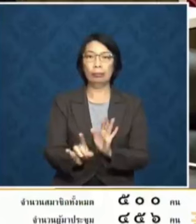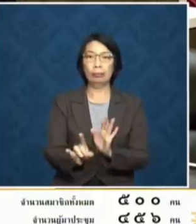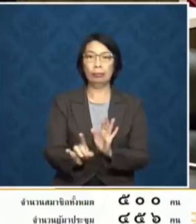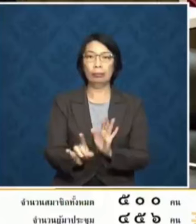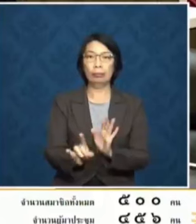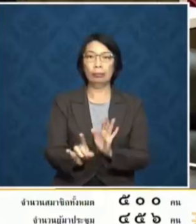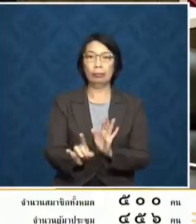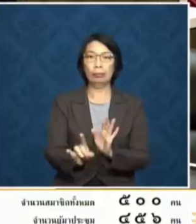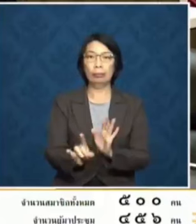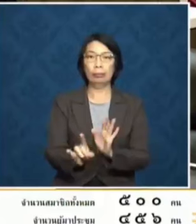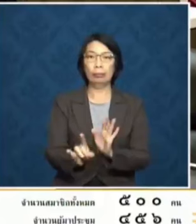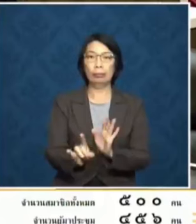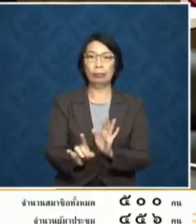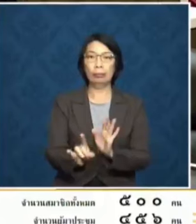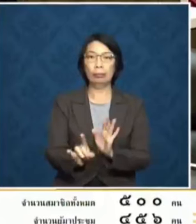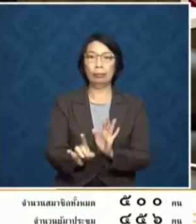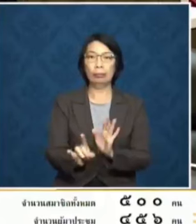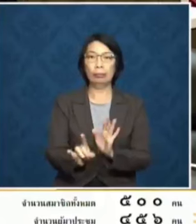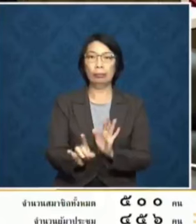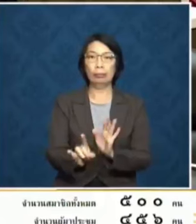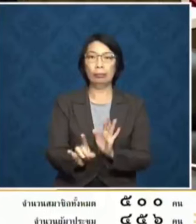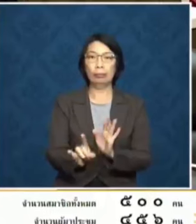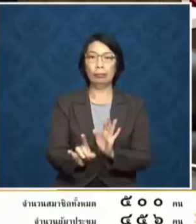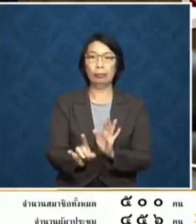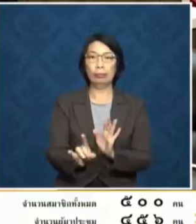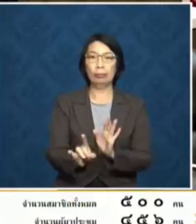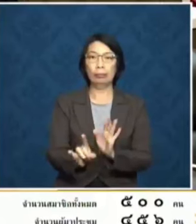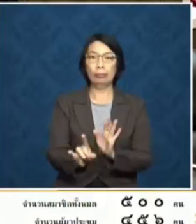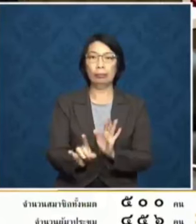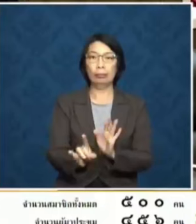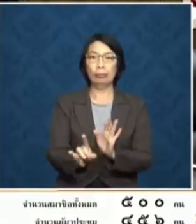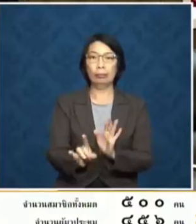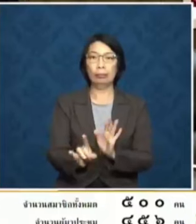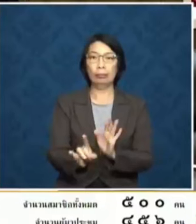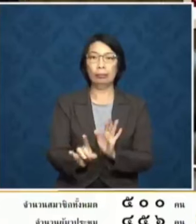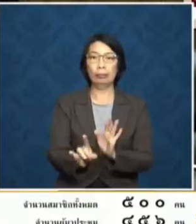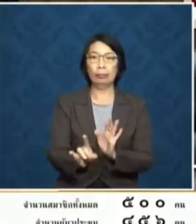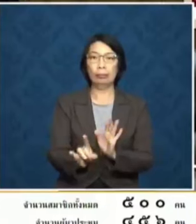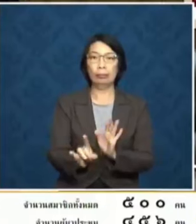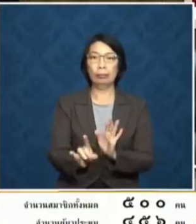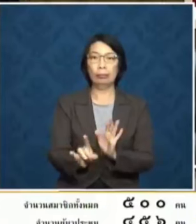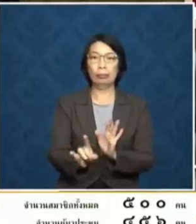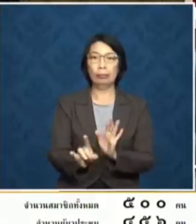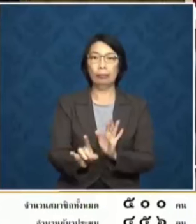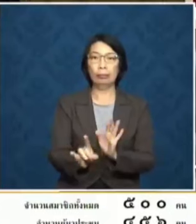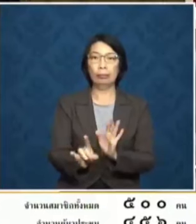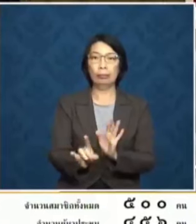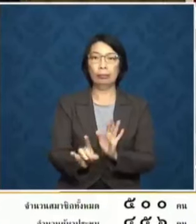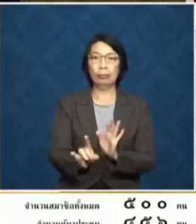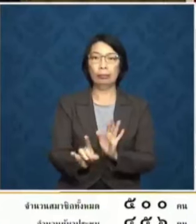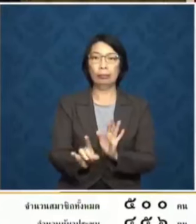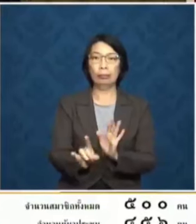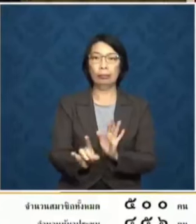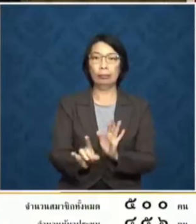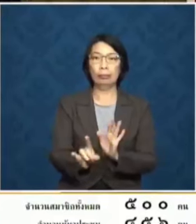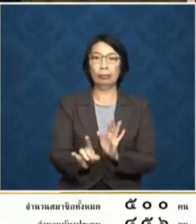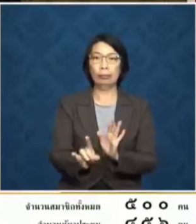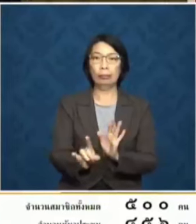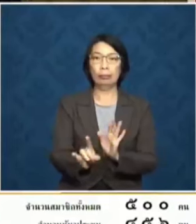ทหารโดยตรงถึงนายสุทินคลังแสงรัฐมนตรีว่าการกระทรวงกลาโหมว่าขอให้ท่าน